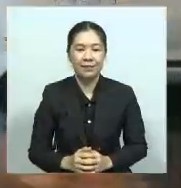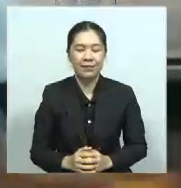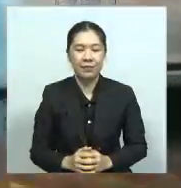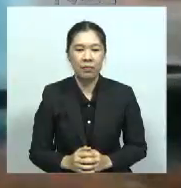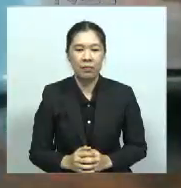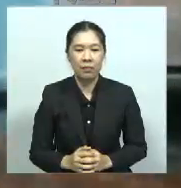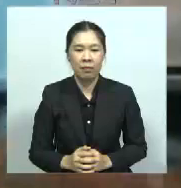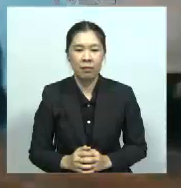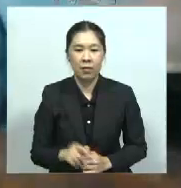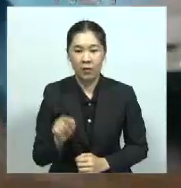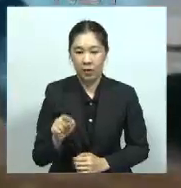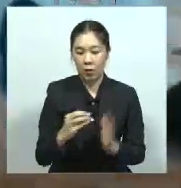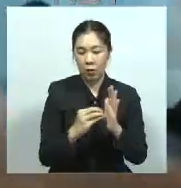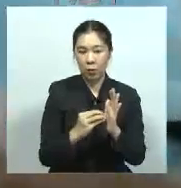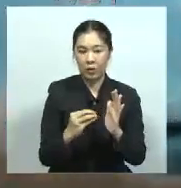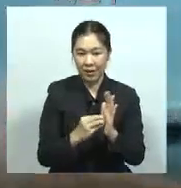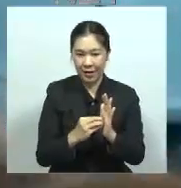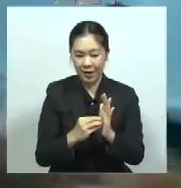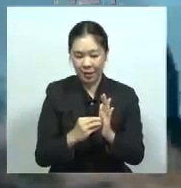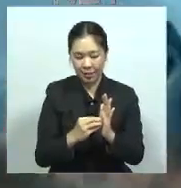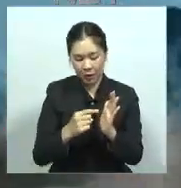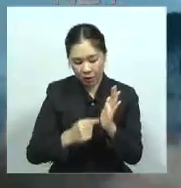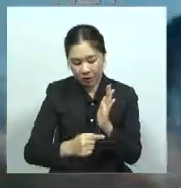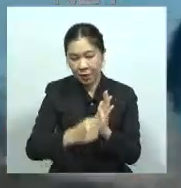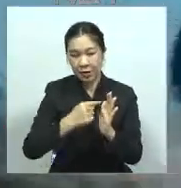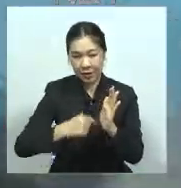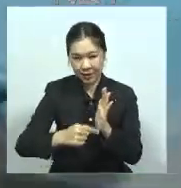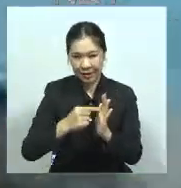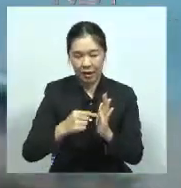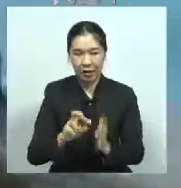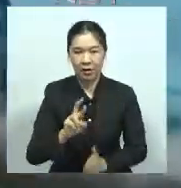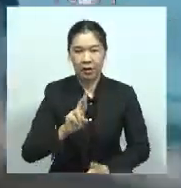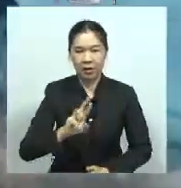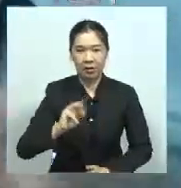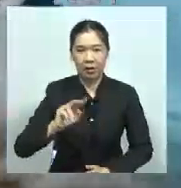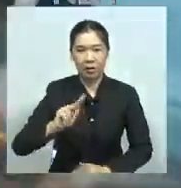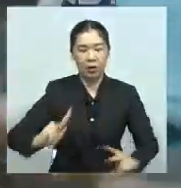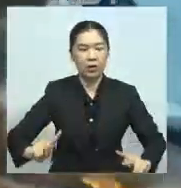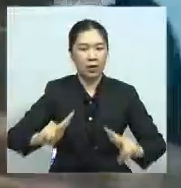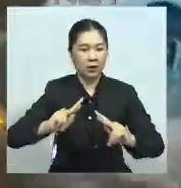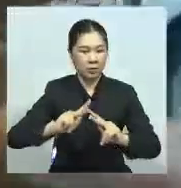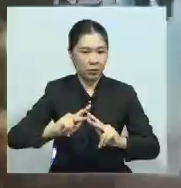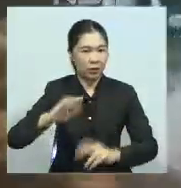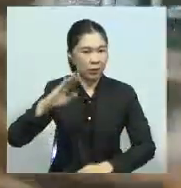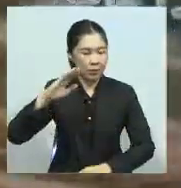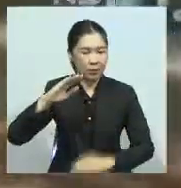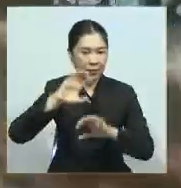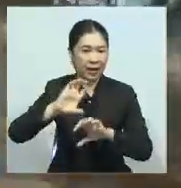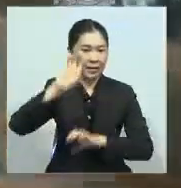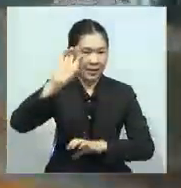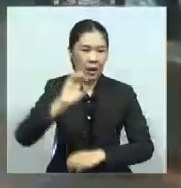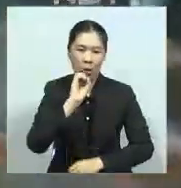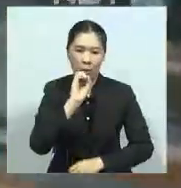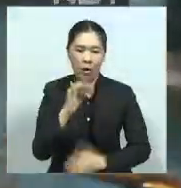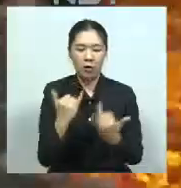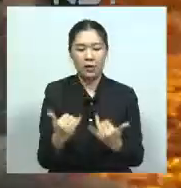ส่วนพื้นที่รอยต่อระหว่างกรุงเทพมหานครและปริมณฑลรัฐมนตรีว่าการกระทรวงมหาดไทยระบุว่ายังไม่มีปัญหาเพราะฝ่ายป